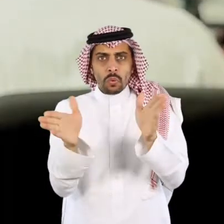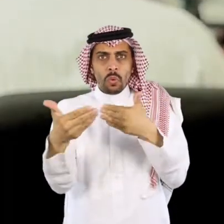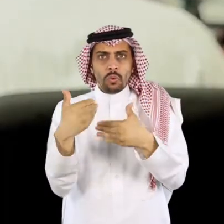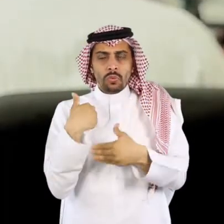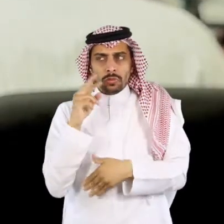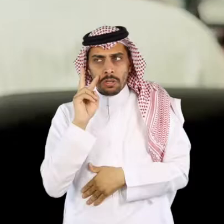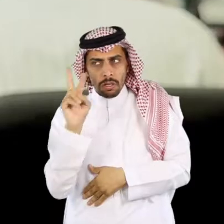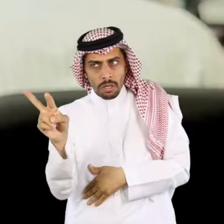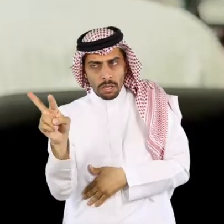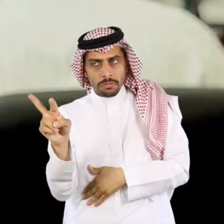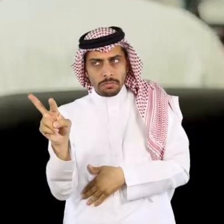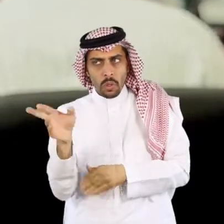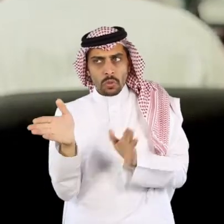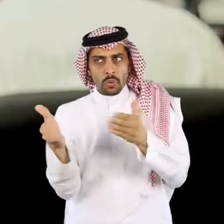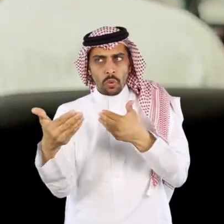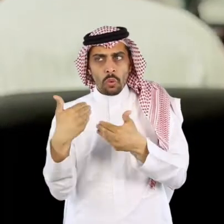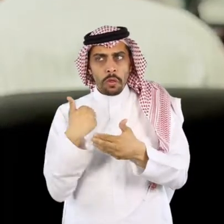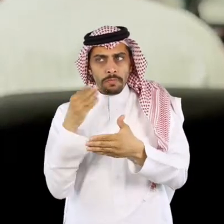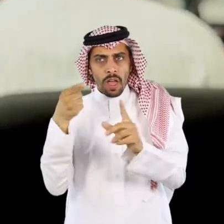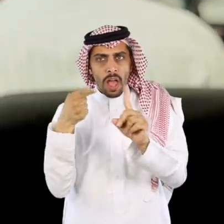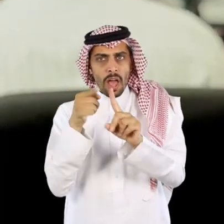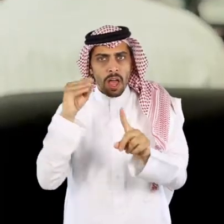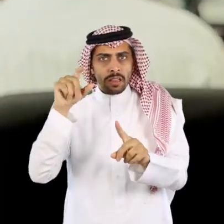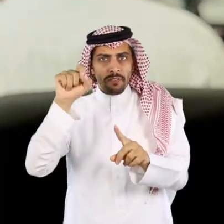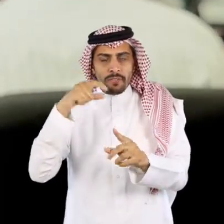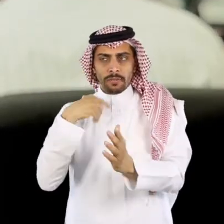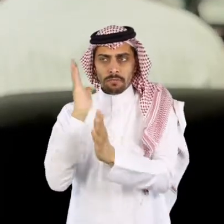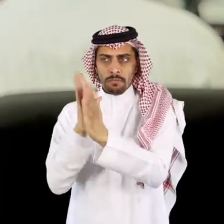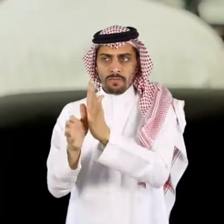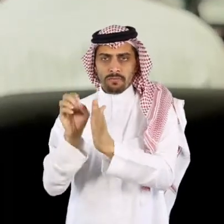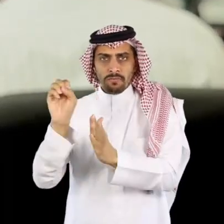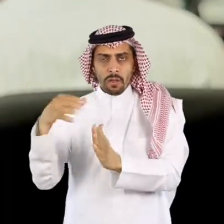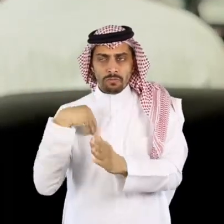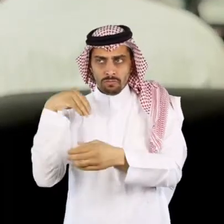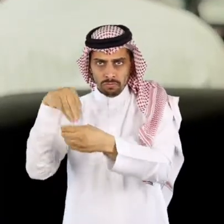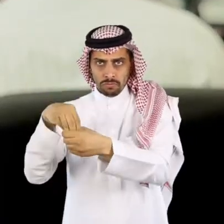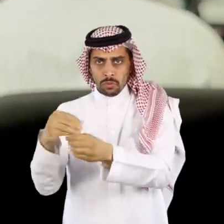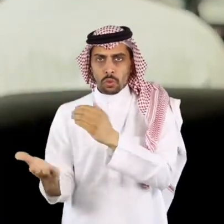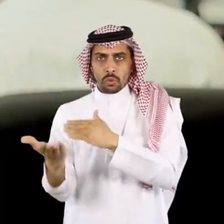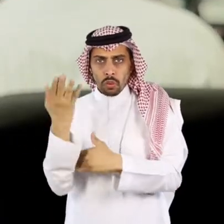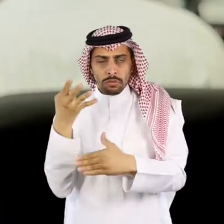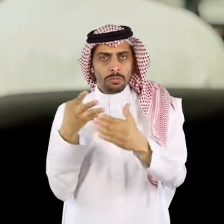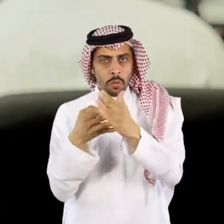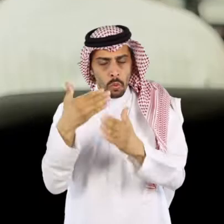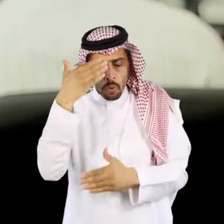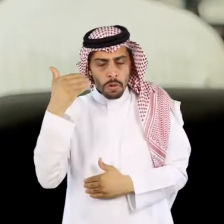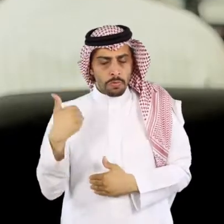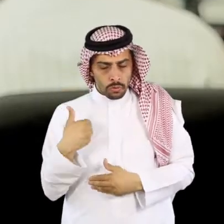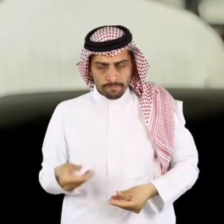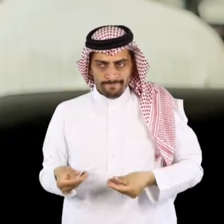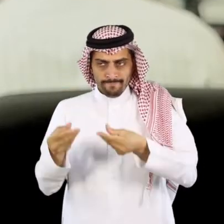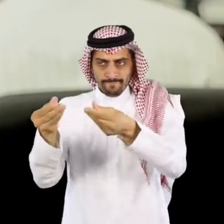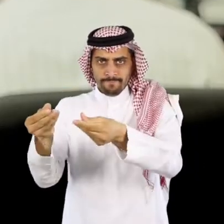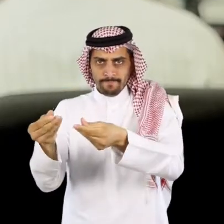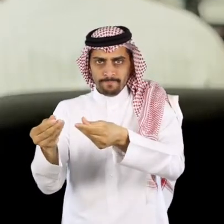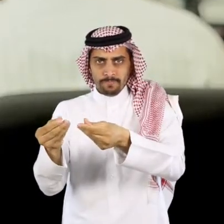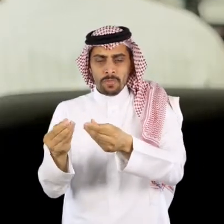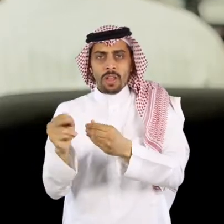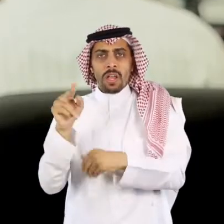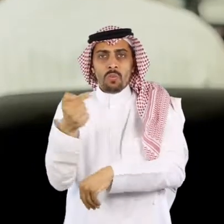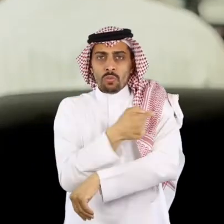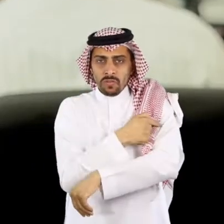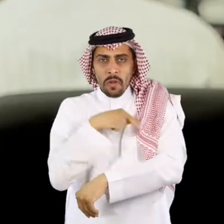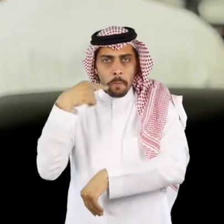الموارد البشرية وقدمت عليهم وعطيته كل شهاداتي، كل خبرتي وكل تقارير